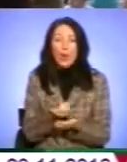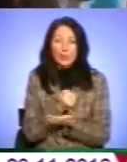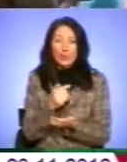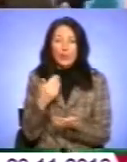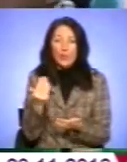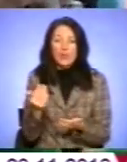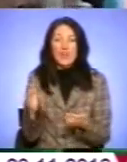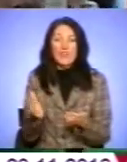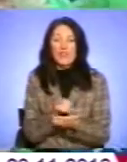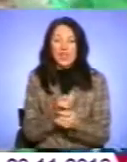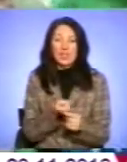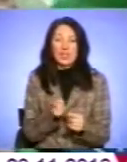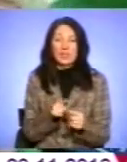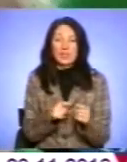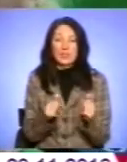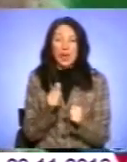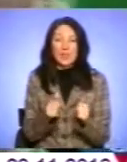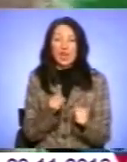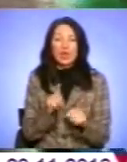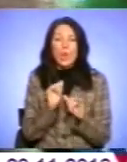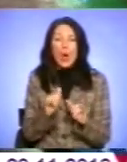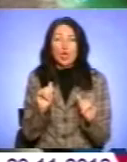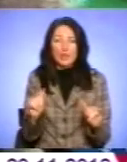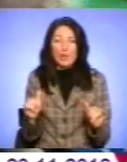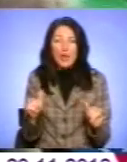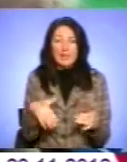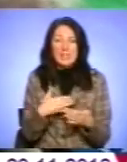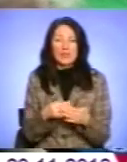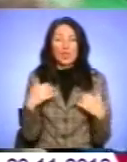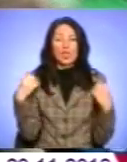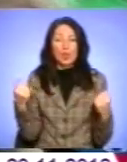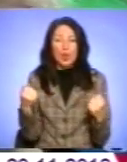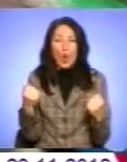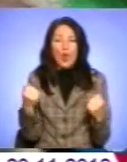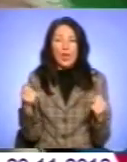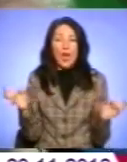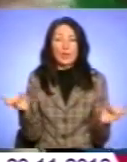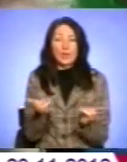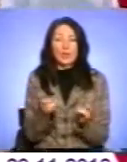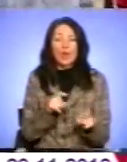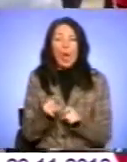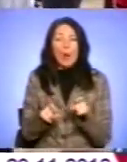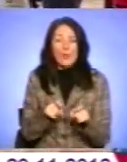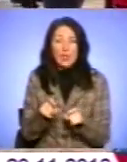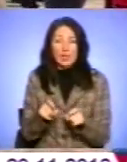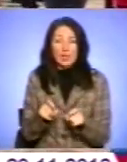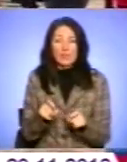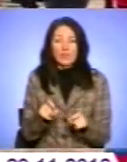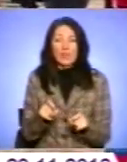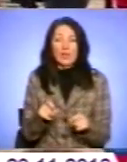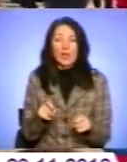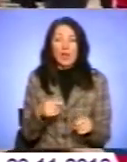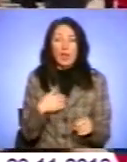вони виграли. Щоб розвивати своє здоров'я, потрібно бігати. Вразило мене те,